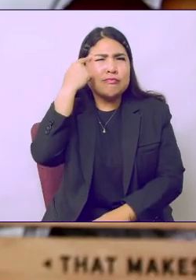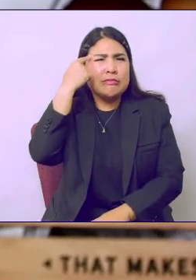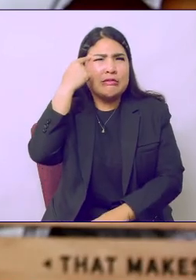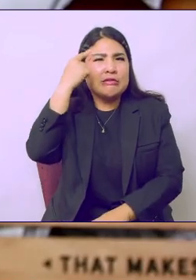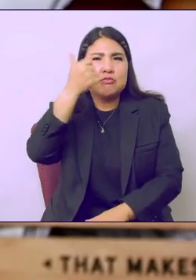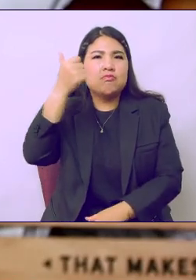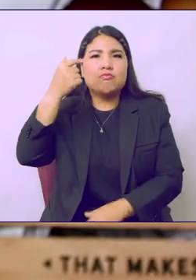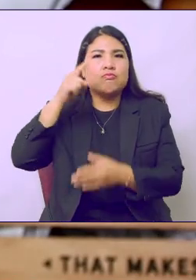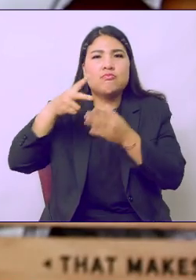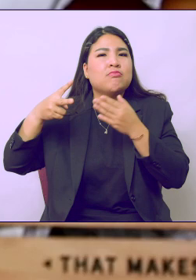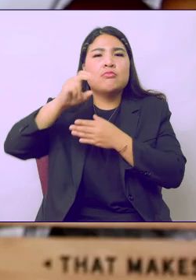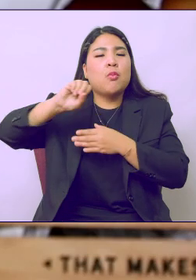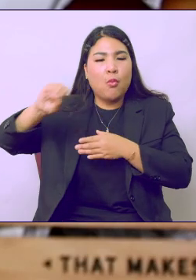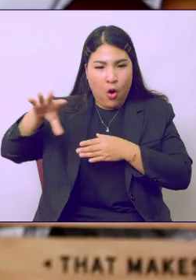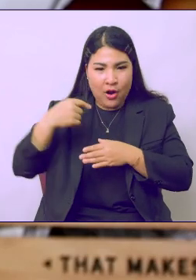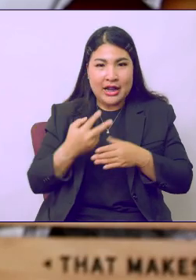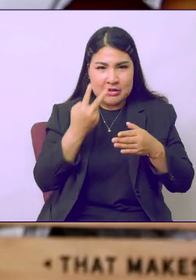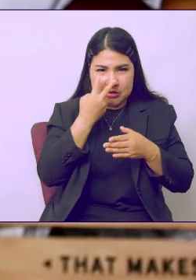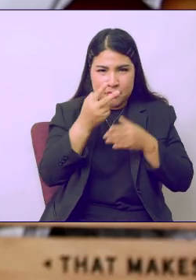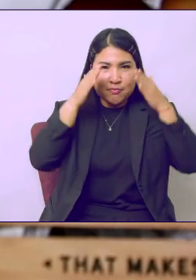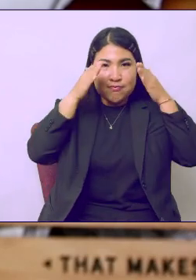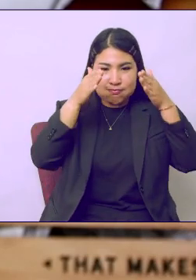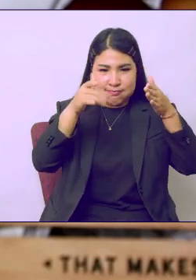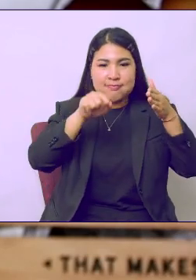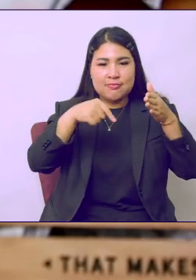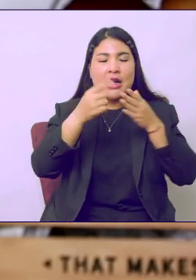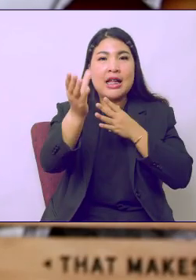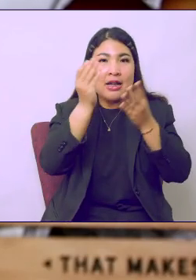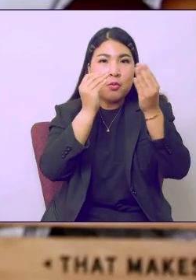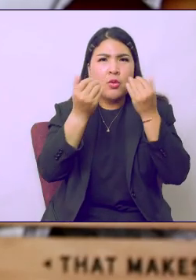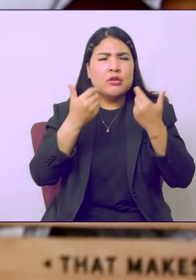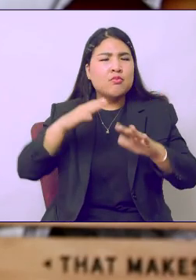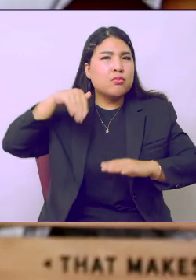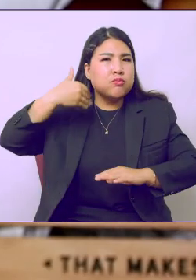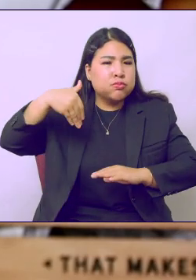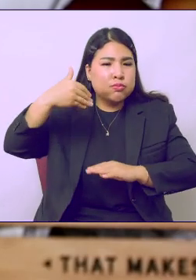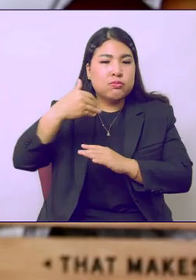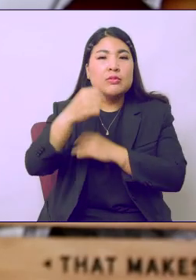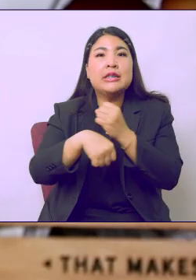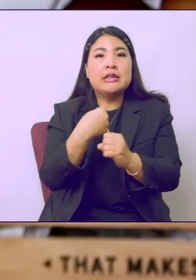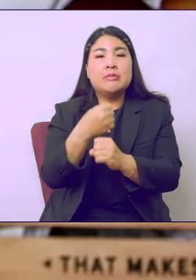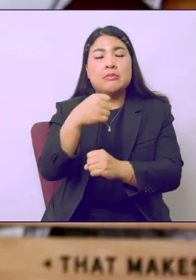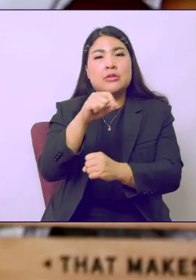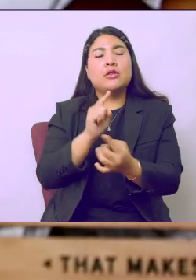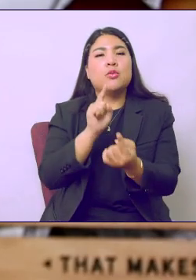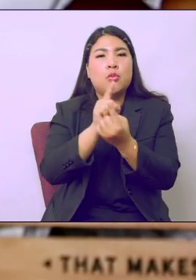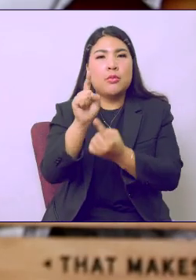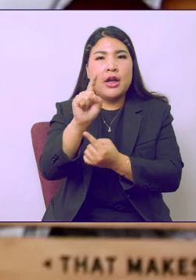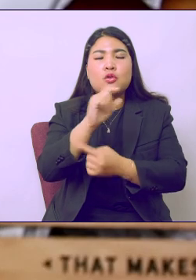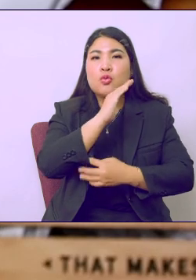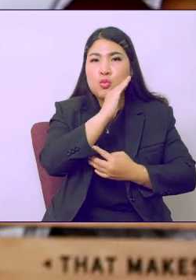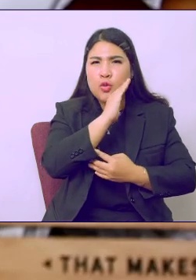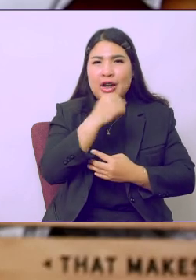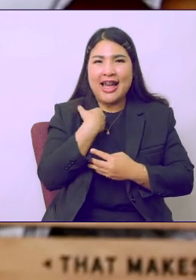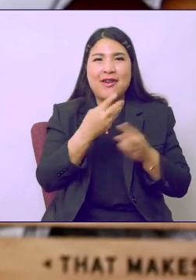ออกเพื่อที่จะให้เกิดกระบวนการเรียนรู้นะครับแล้วก็สิ่งที่เกิดขึ้นเนี่ยใน 10ปีที่ไม่เห็นมาเนี่ยก็คือว่าอ่าพอเกิดกระบวน